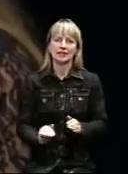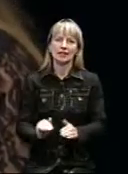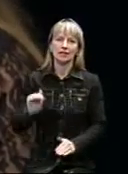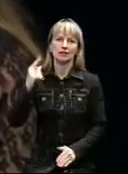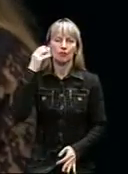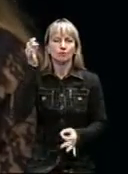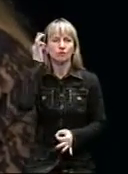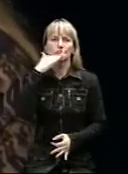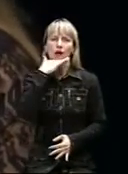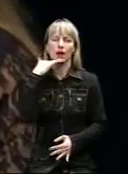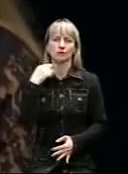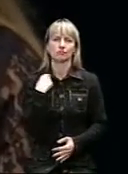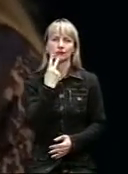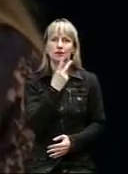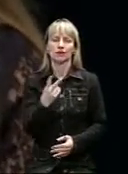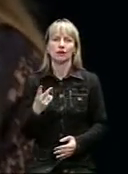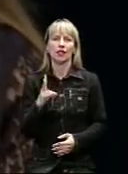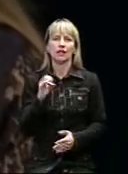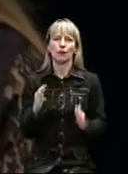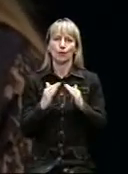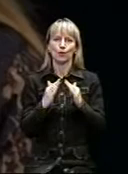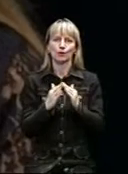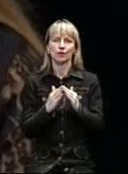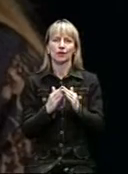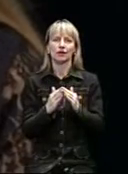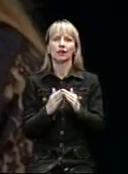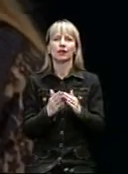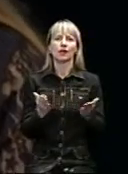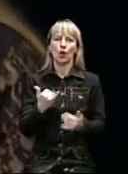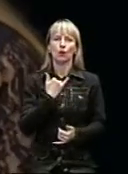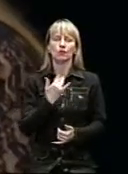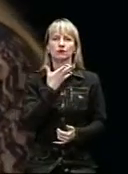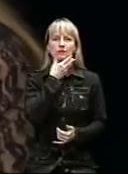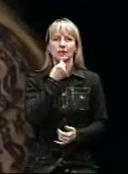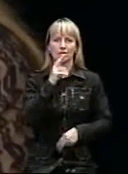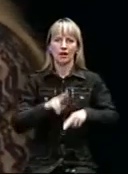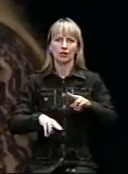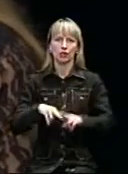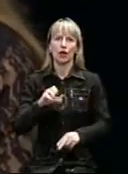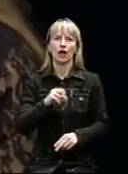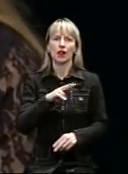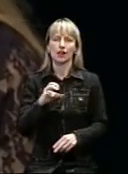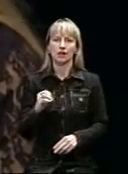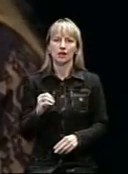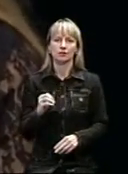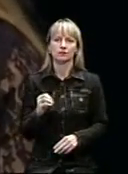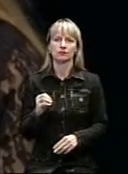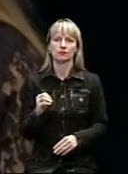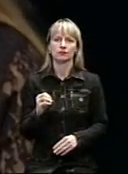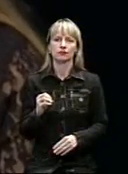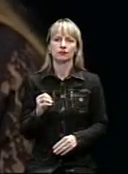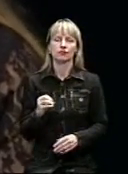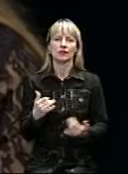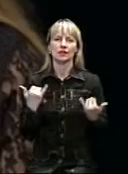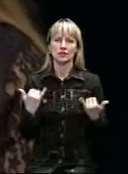дуже багато задивляюся на будинки, яка в нас гарна архітектура. Але, ну,